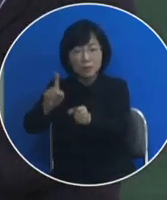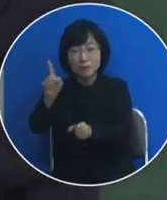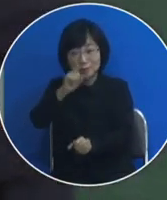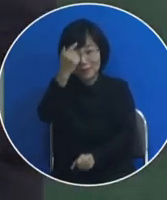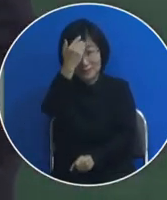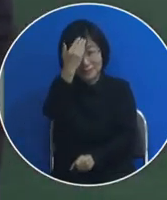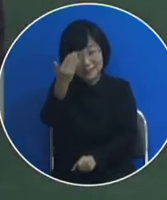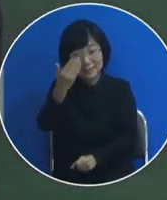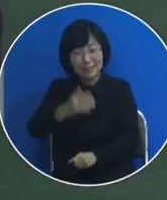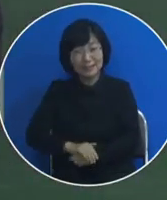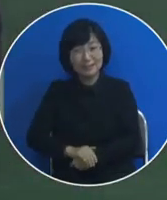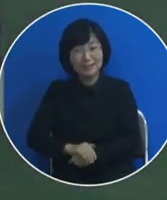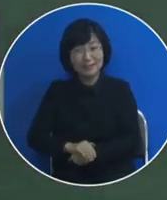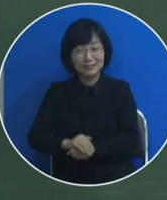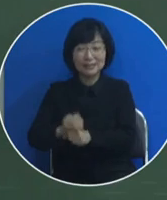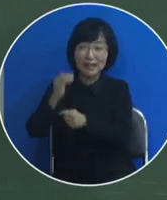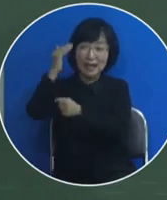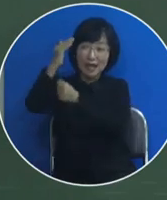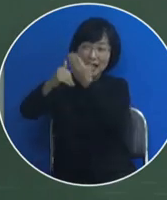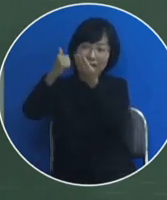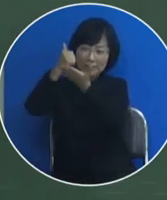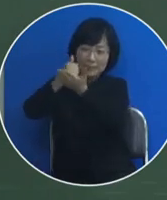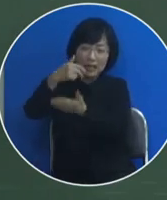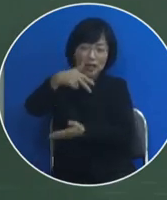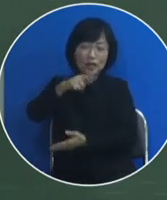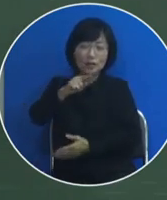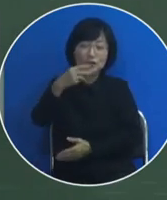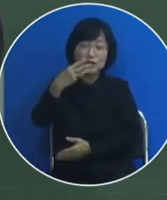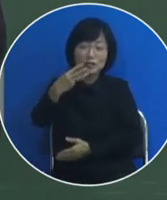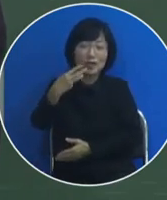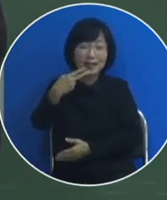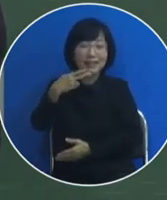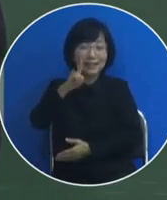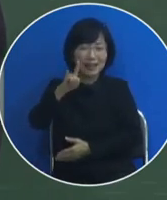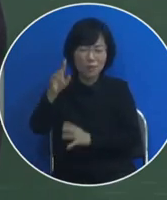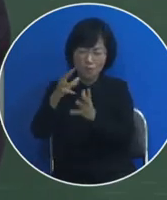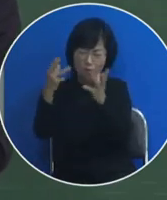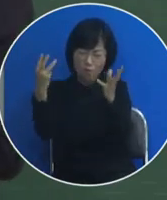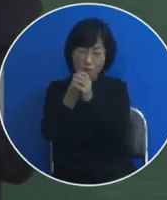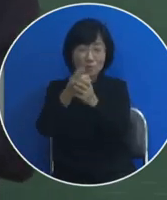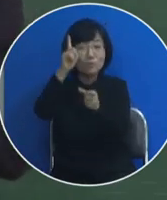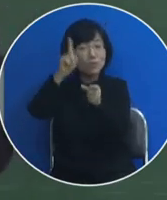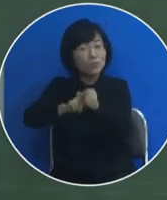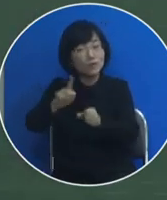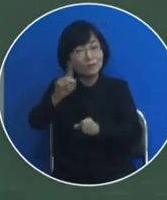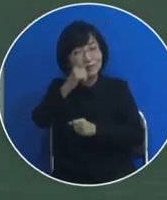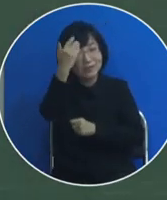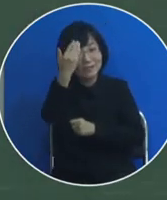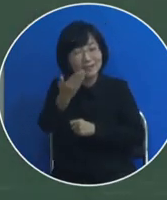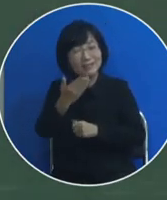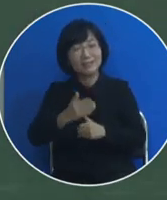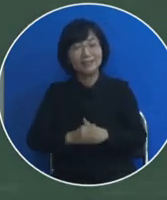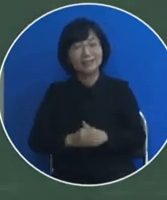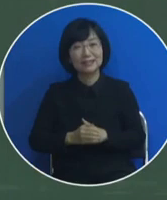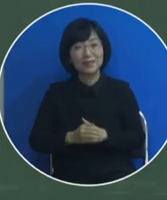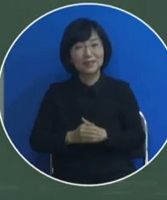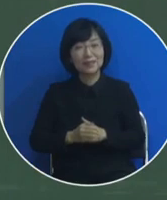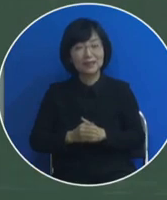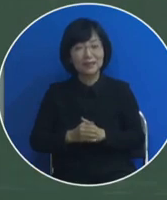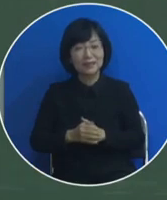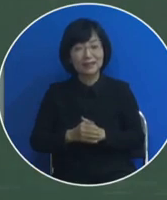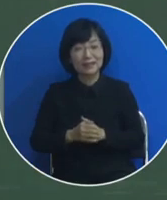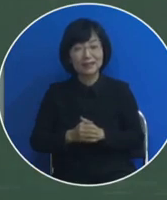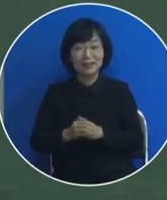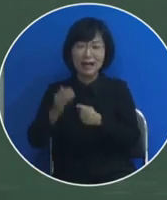하나님의 절대 목표가 뭡니까? What is God's absolute plan? 이게 이제 중요하죠. Now this is what's important. 도대체 하나님의 목표가 여러 개 상황